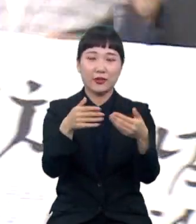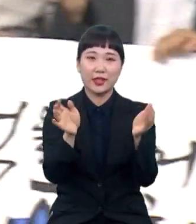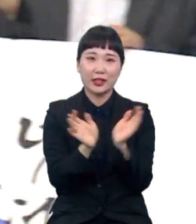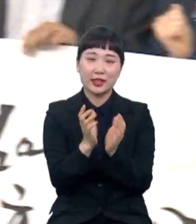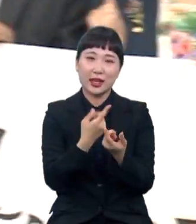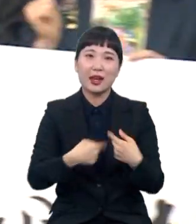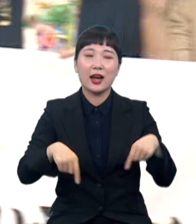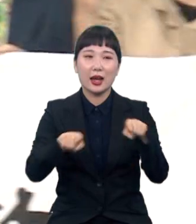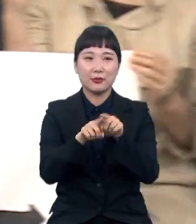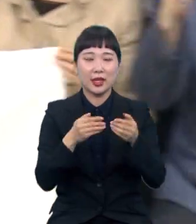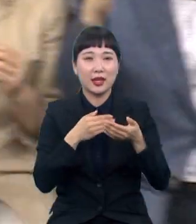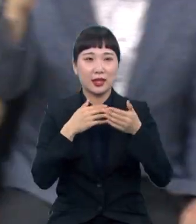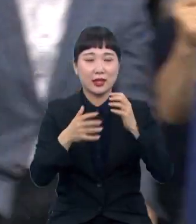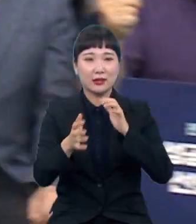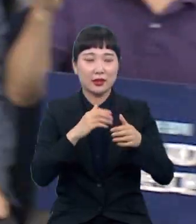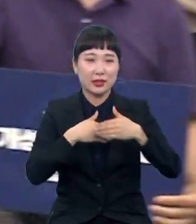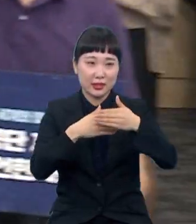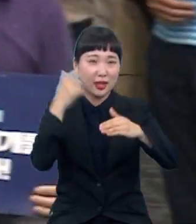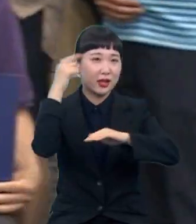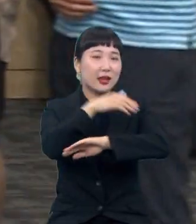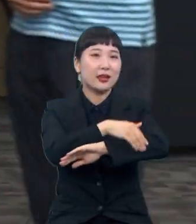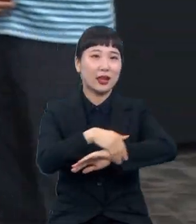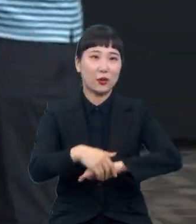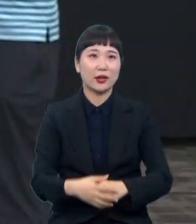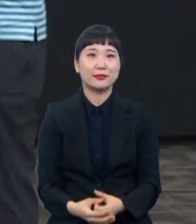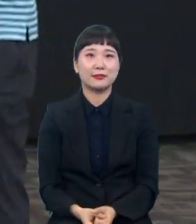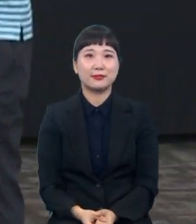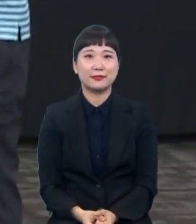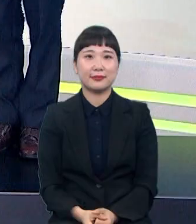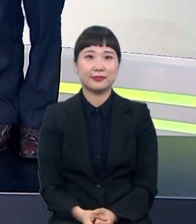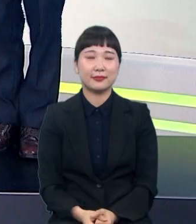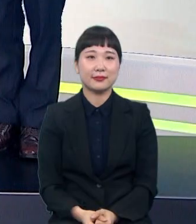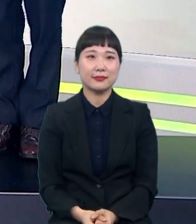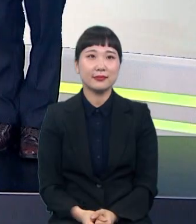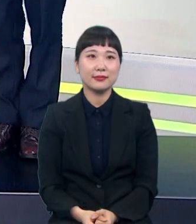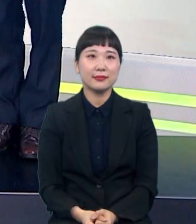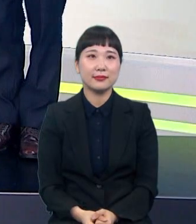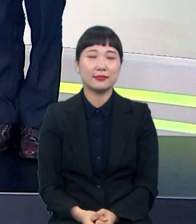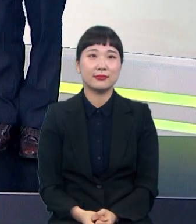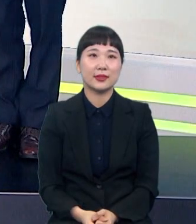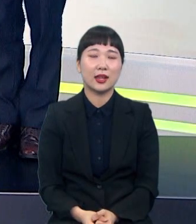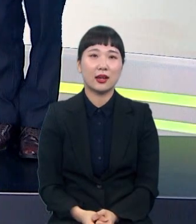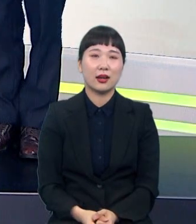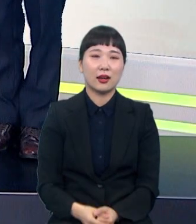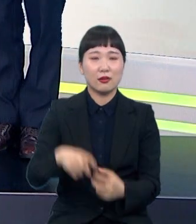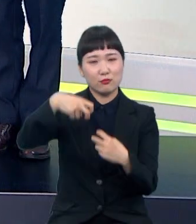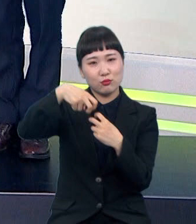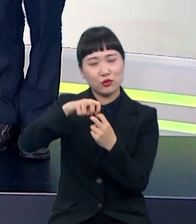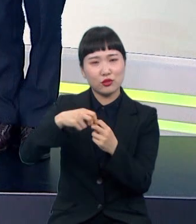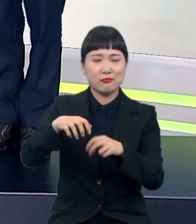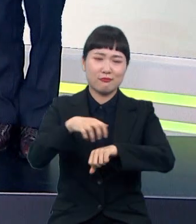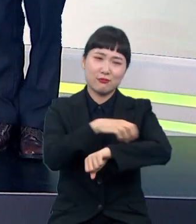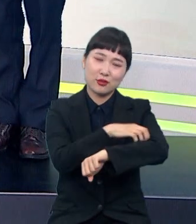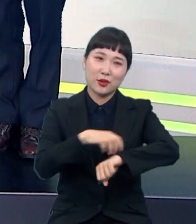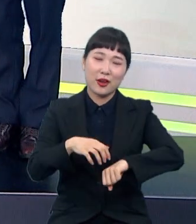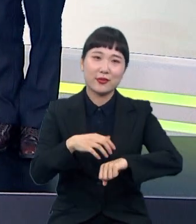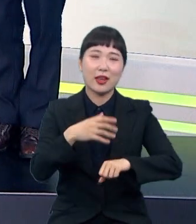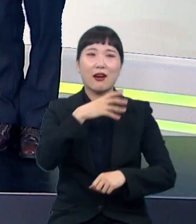진행할 예정입니다. BTV 뉴스 배상민입니다. 무릎이